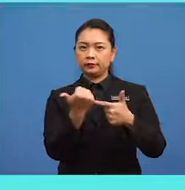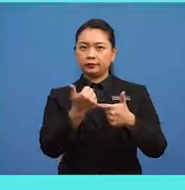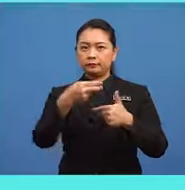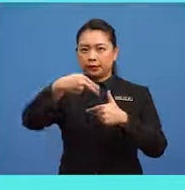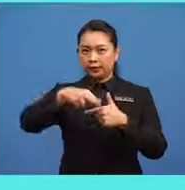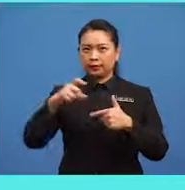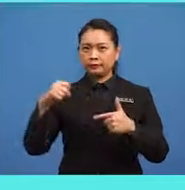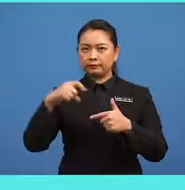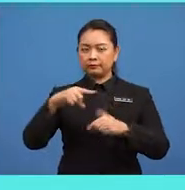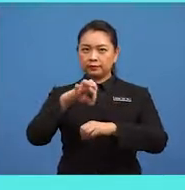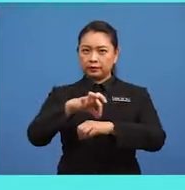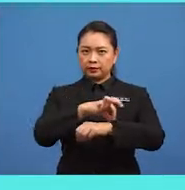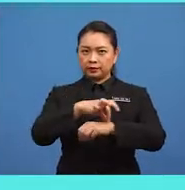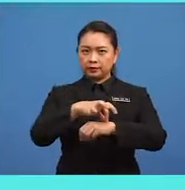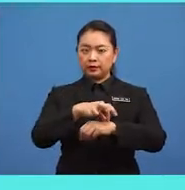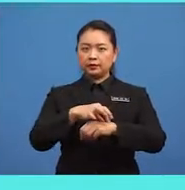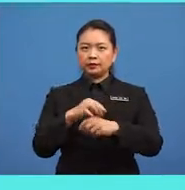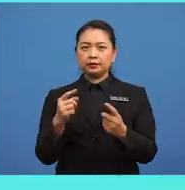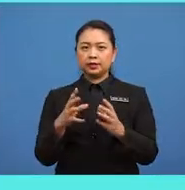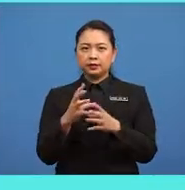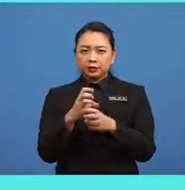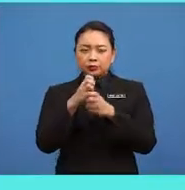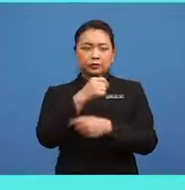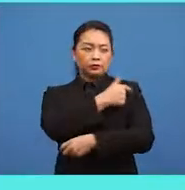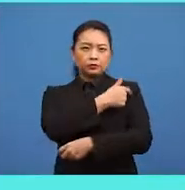penghantaran impuls saraf dan pengecutan otot.